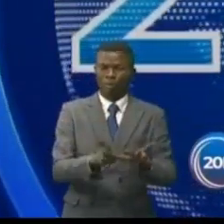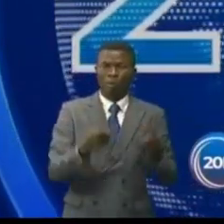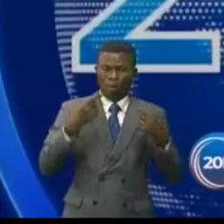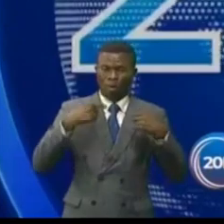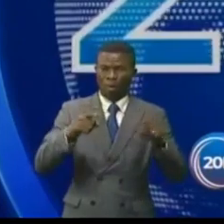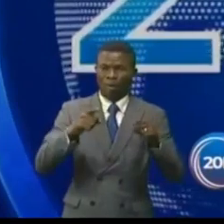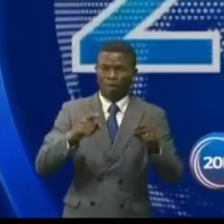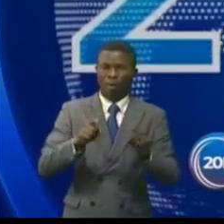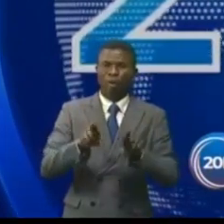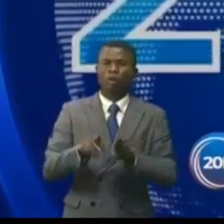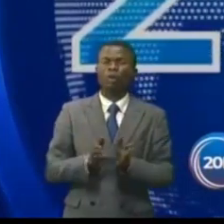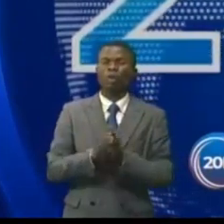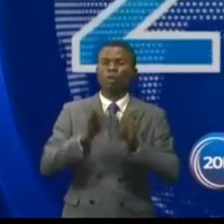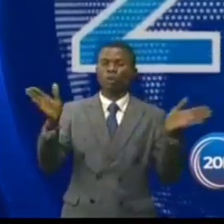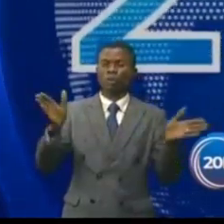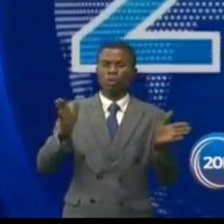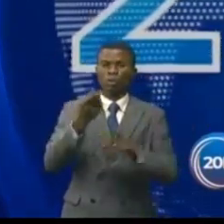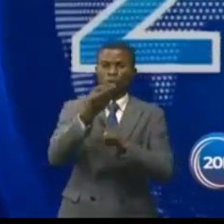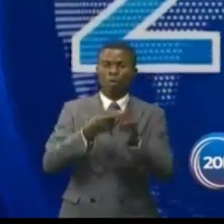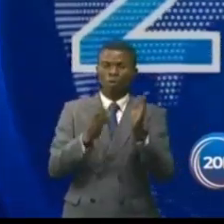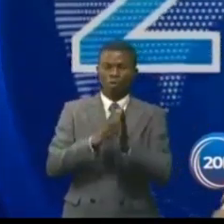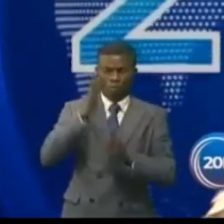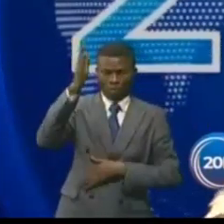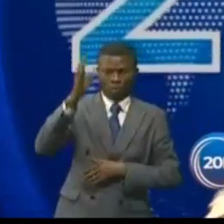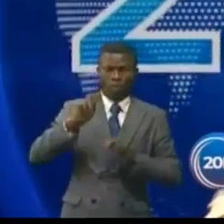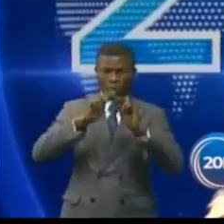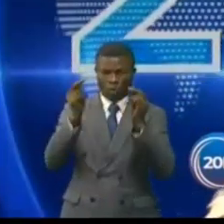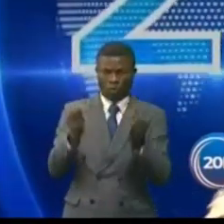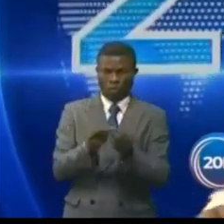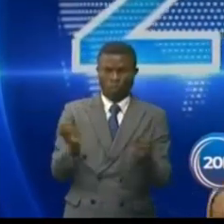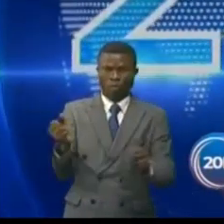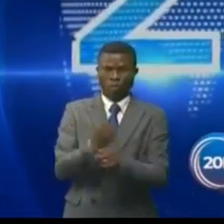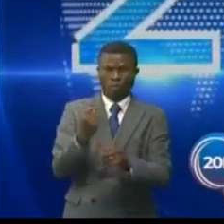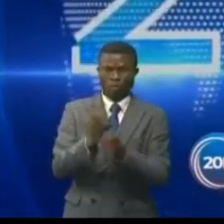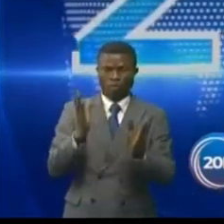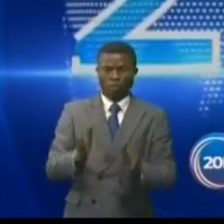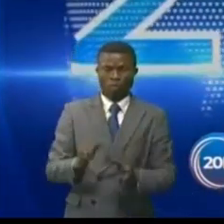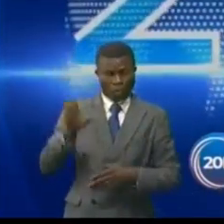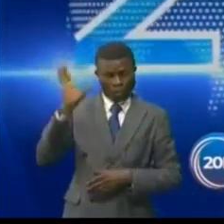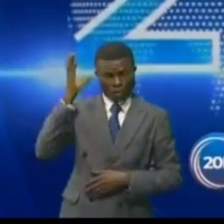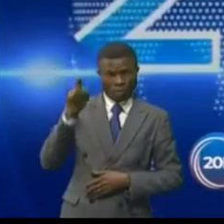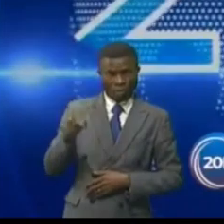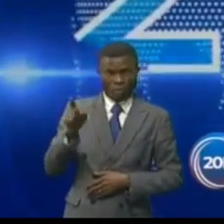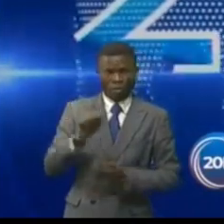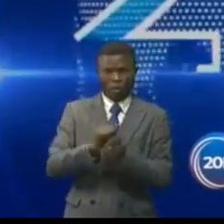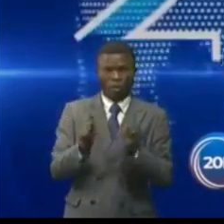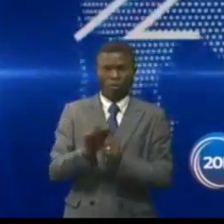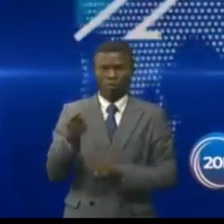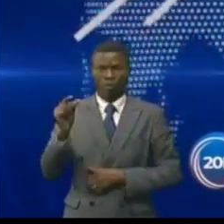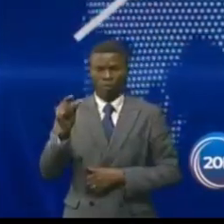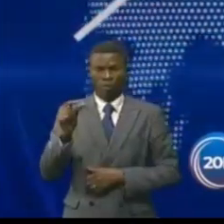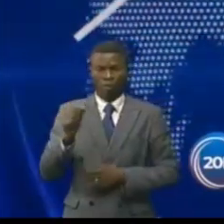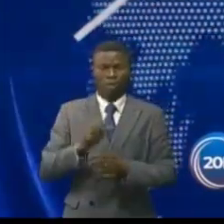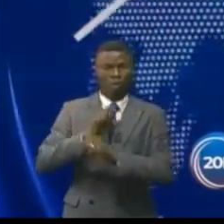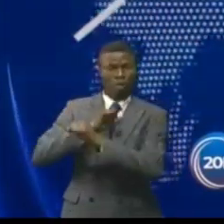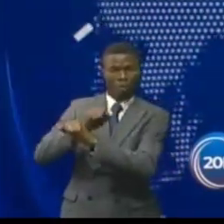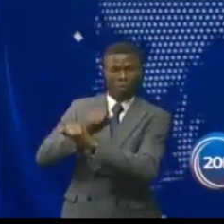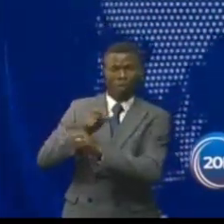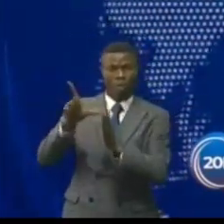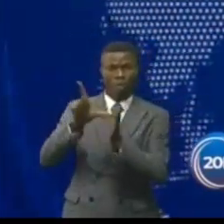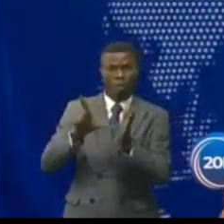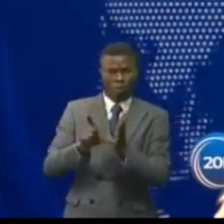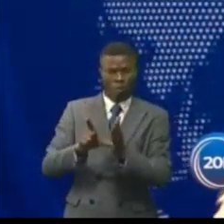sortie officielle en octobre prochain. Cette structure encadre les prestataires locaux dans les secteurs miniers, déjà protégés par la loi